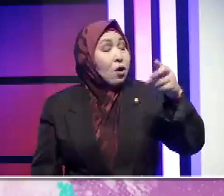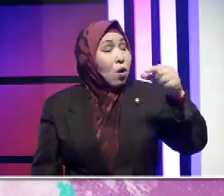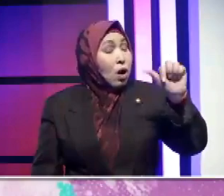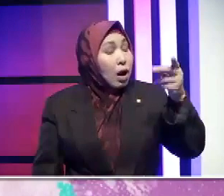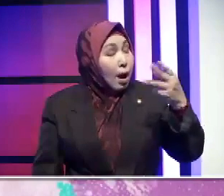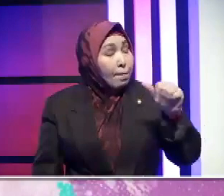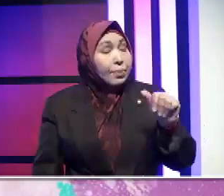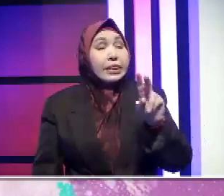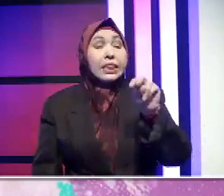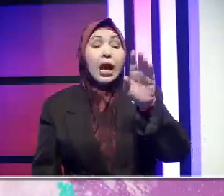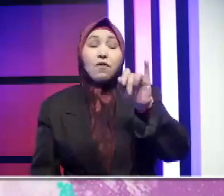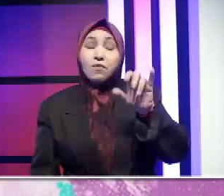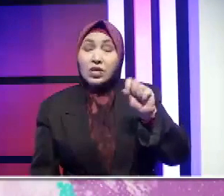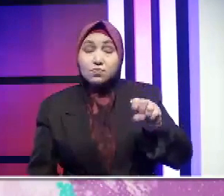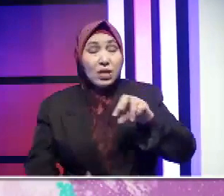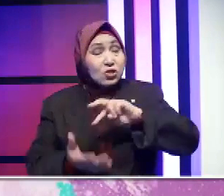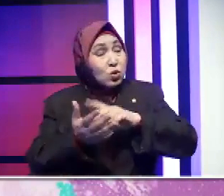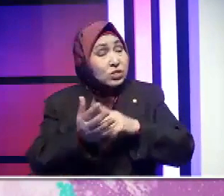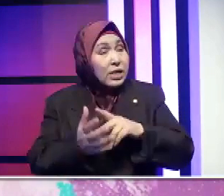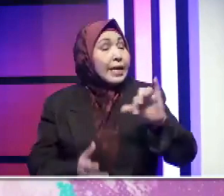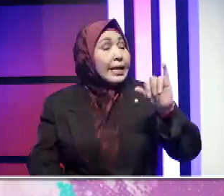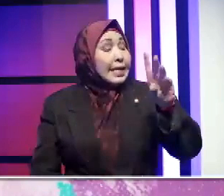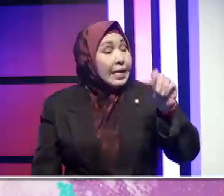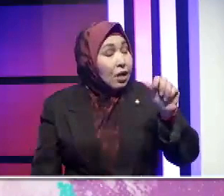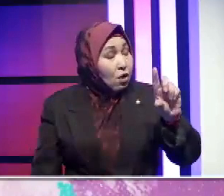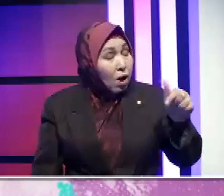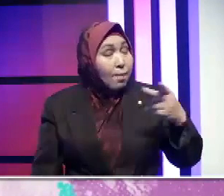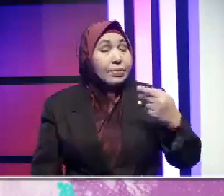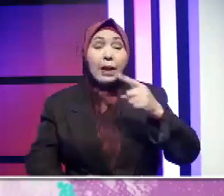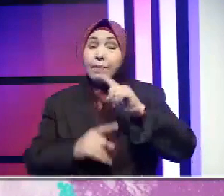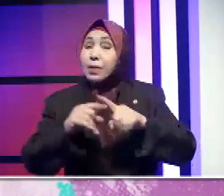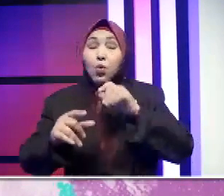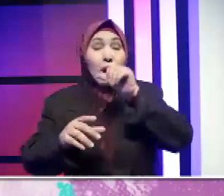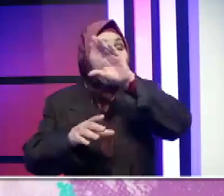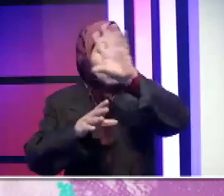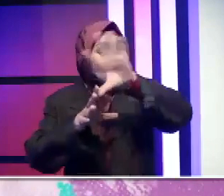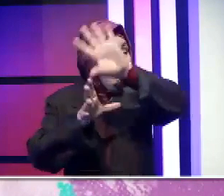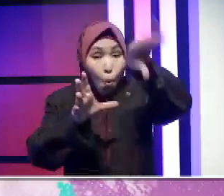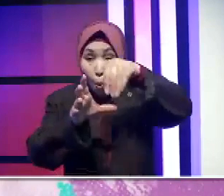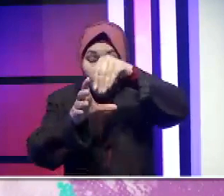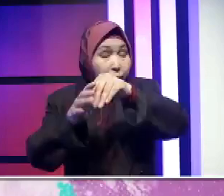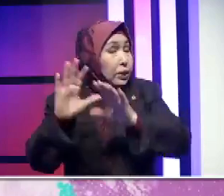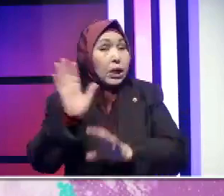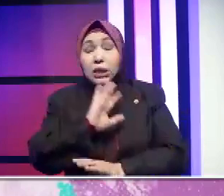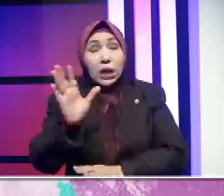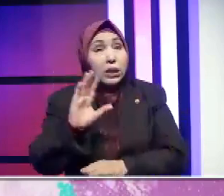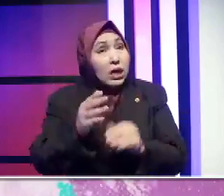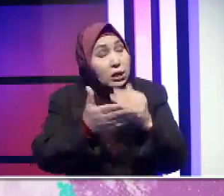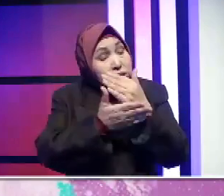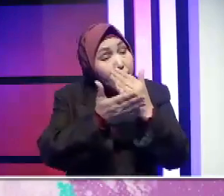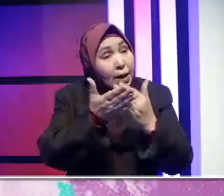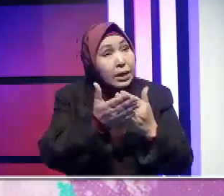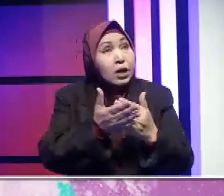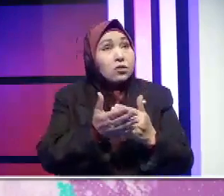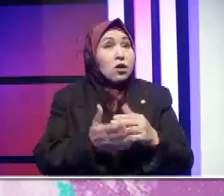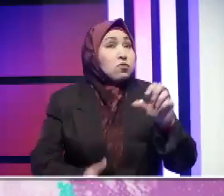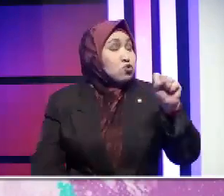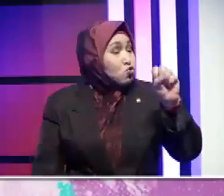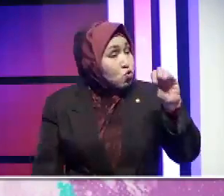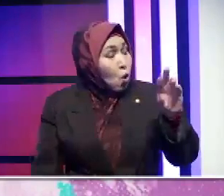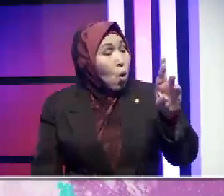masuk uang masuk nyetok tuh di idgham ke juga dalam ta tapi buka masuk stereo Teddy masuk sebahagian saja